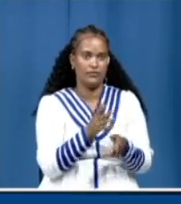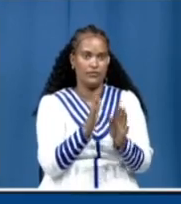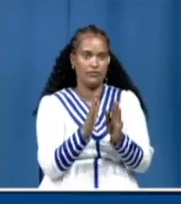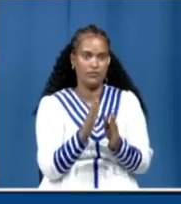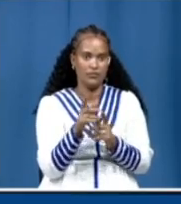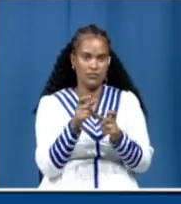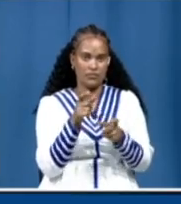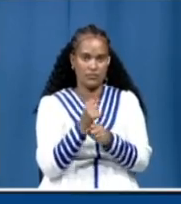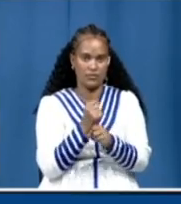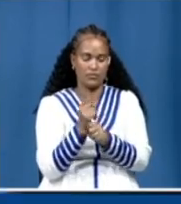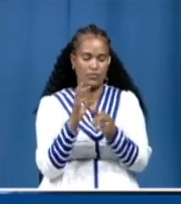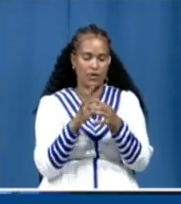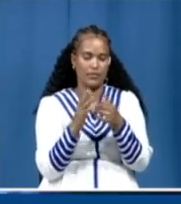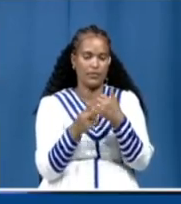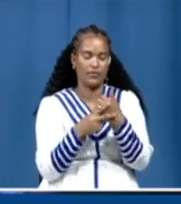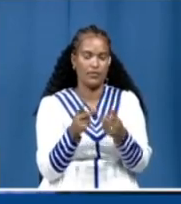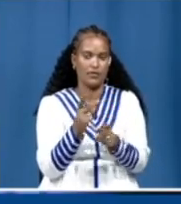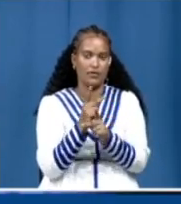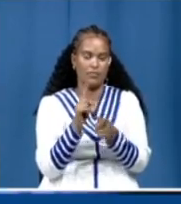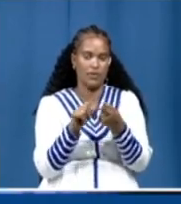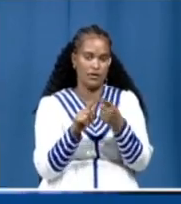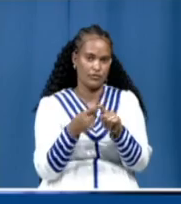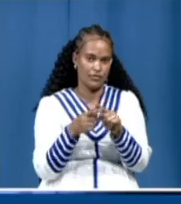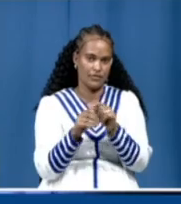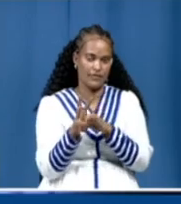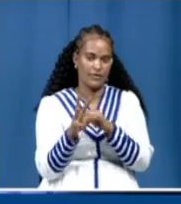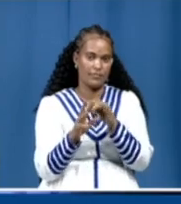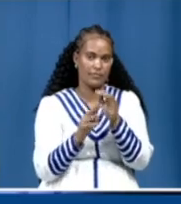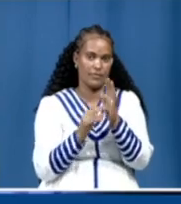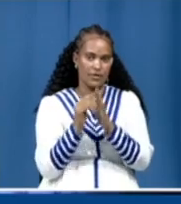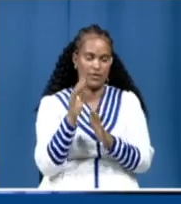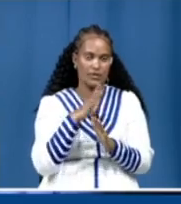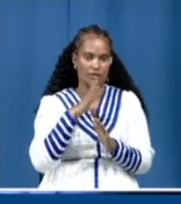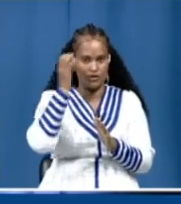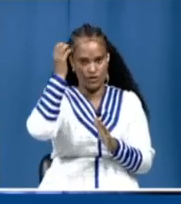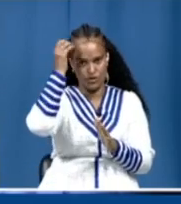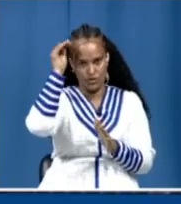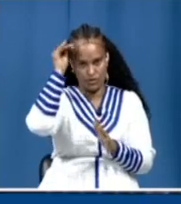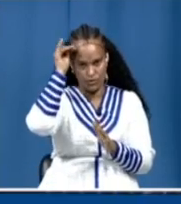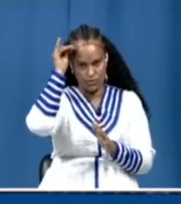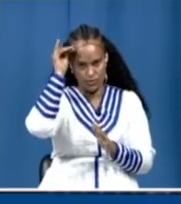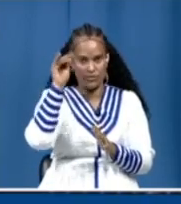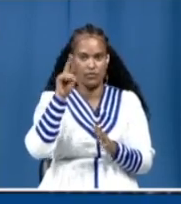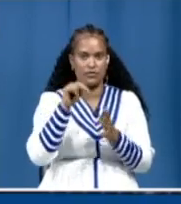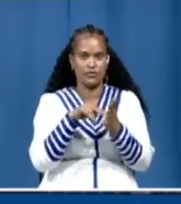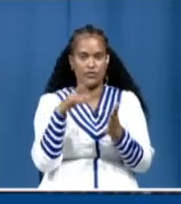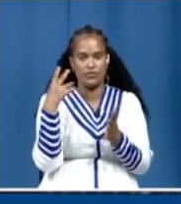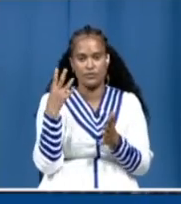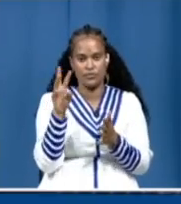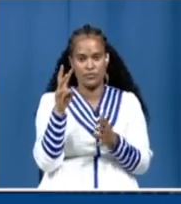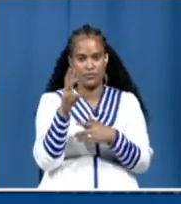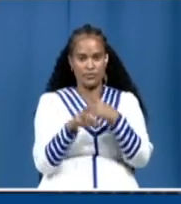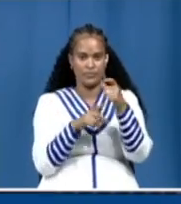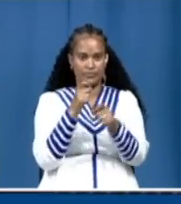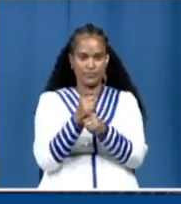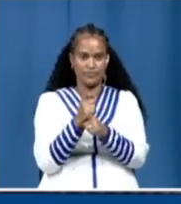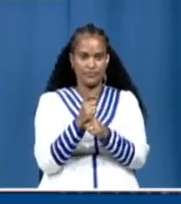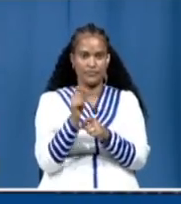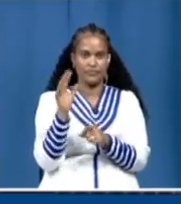ማለት እዩ። ኣካየዲ ስራሕ ማሕበር ዕቋርን ልቕሓን መሓዙት ጨንፈር መቐለ ኣይተ ጨርቆስ ገብረ ትንሳኤ ኣብ 2016